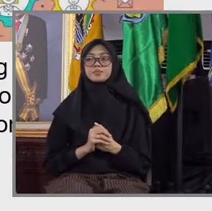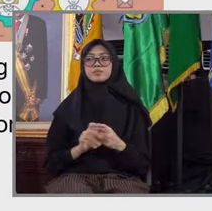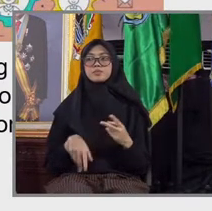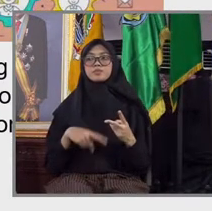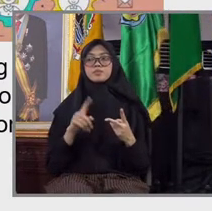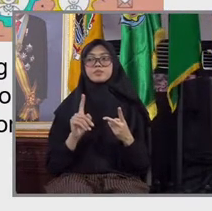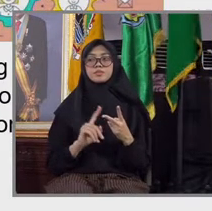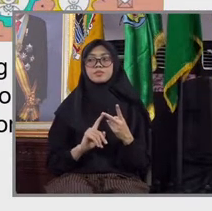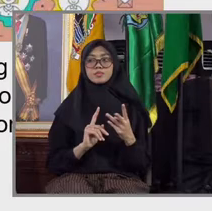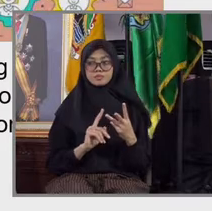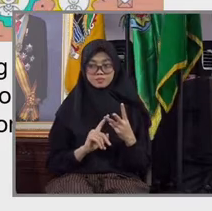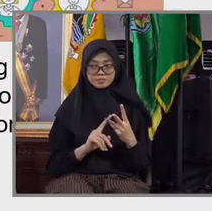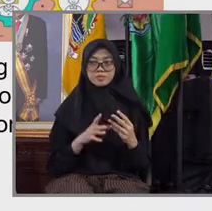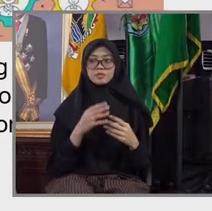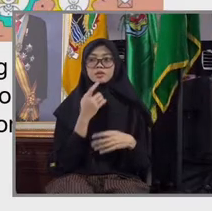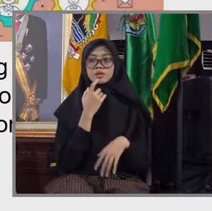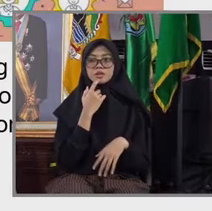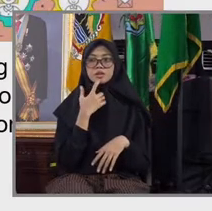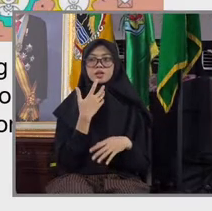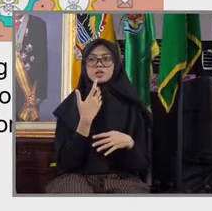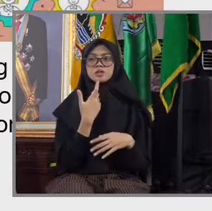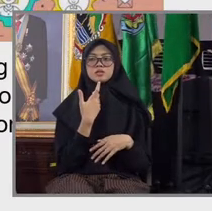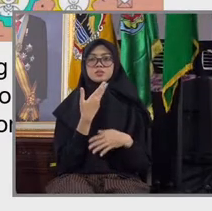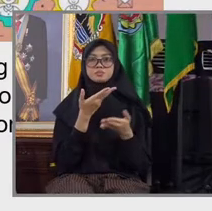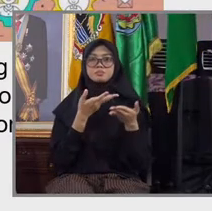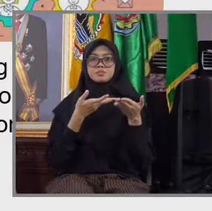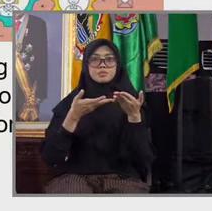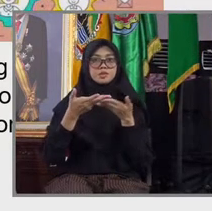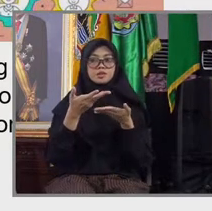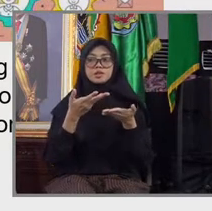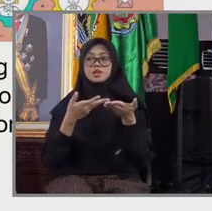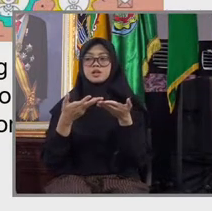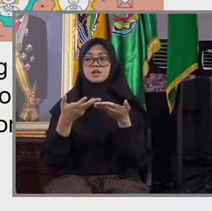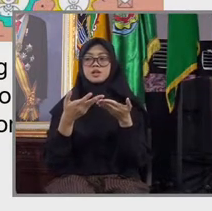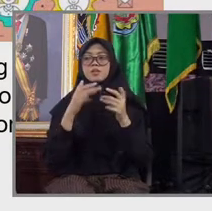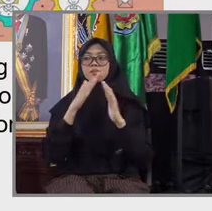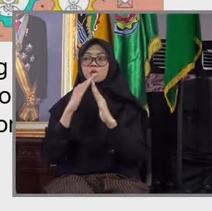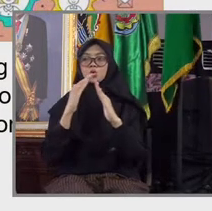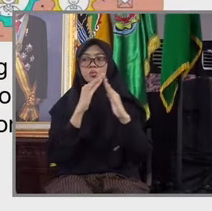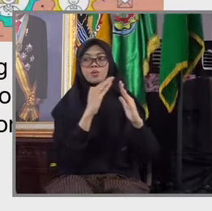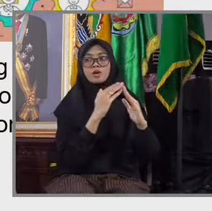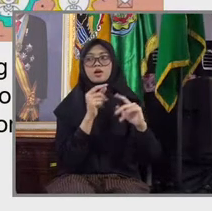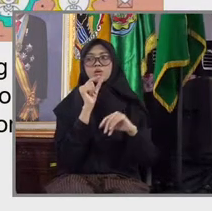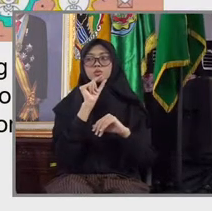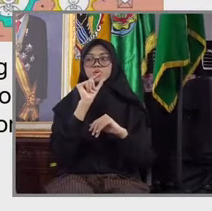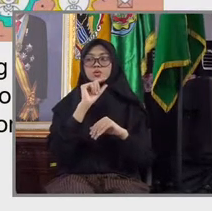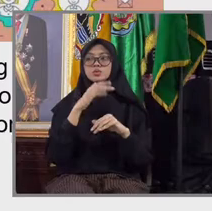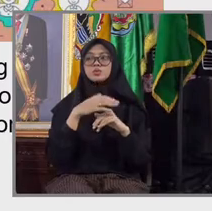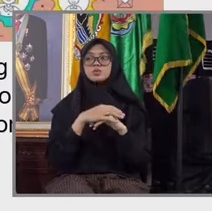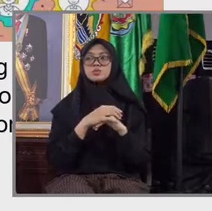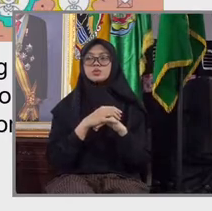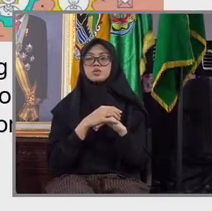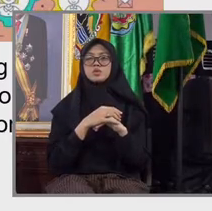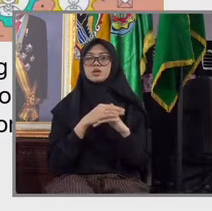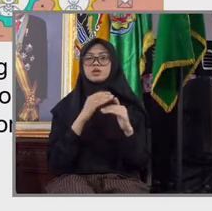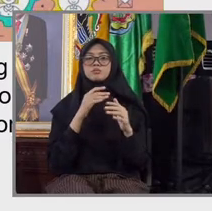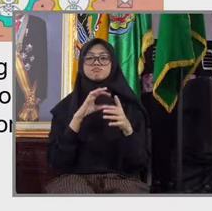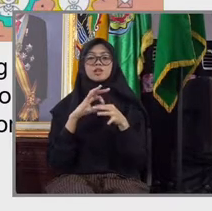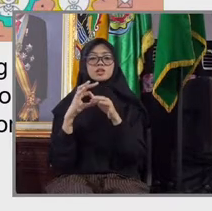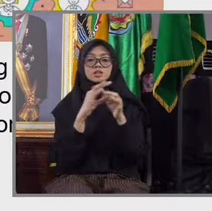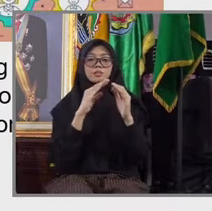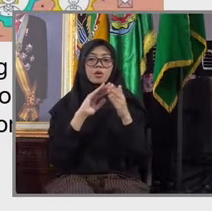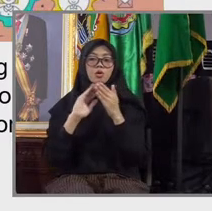Berikutnya adalah tentunya bagaimana penyediaan perumahan bagi MPR berbasis komunitas